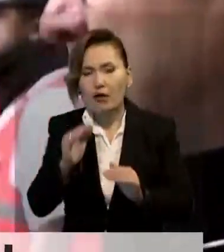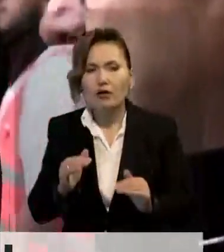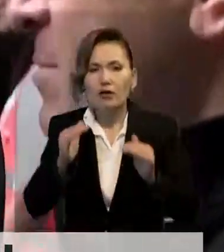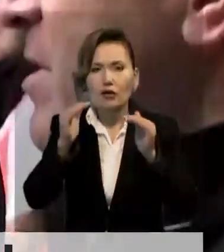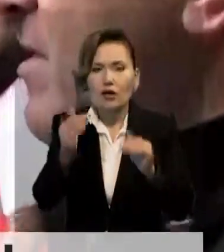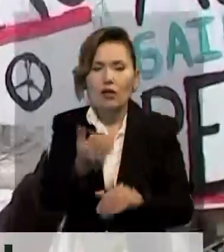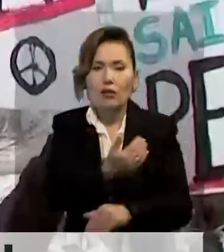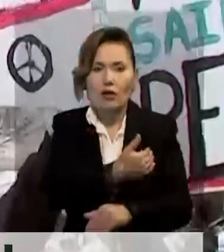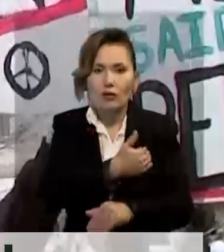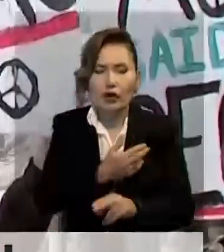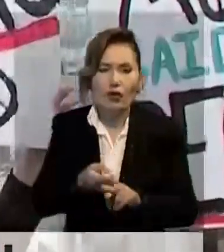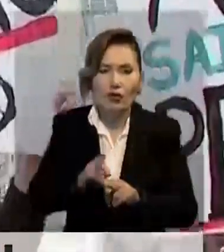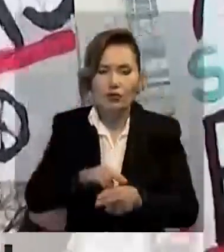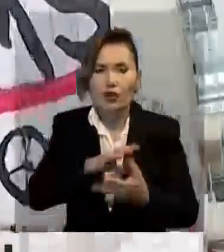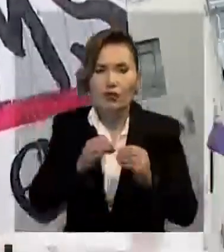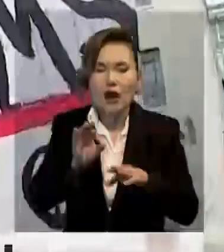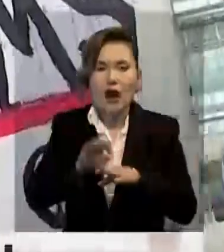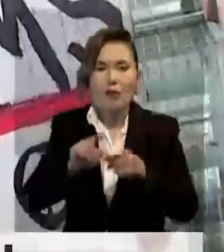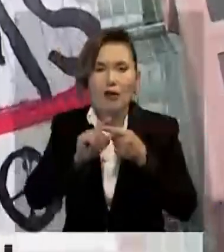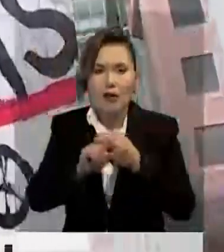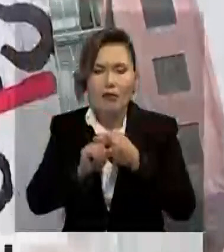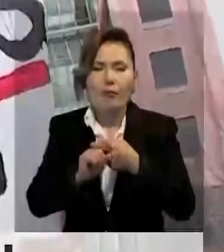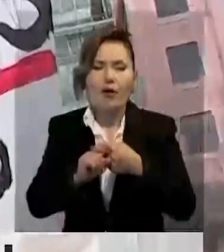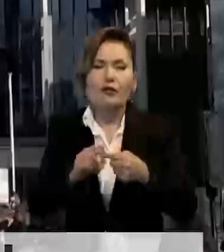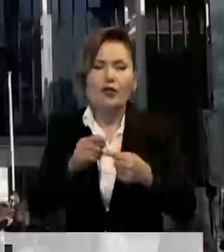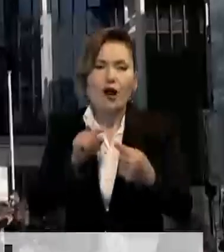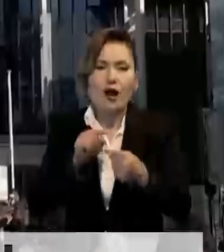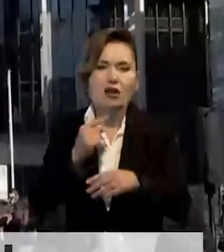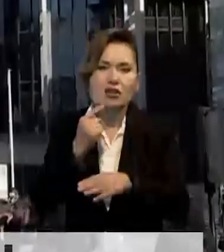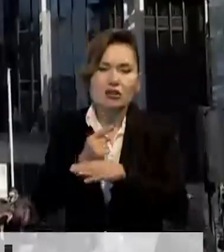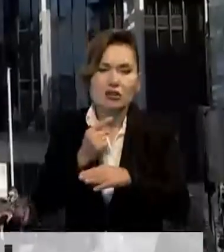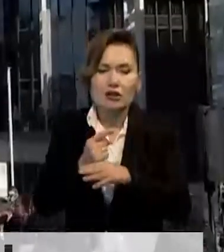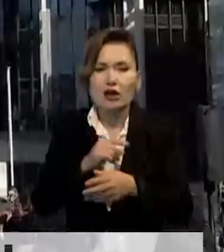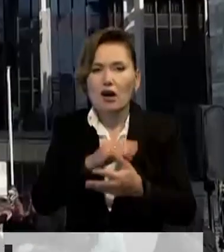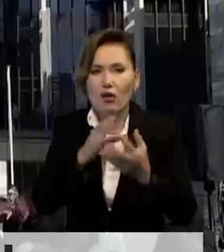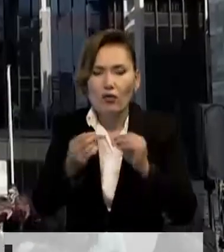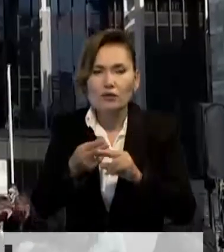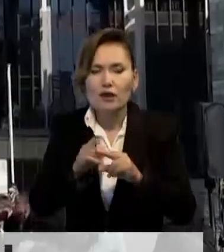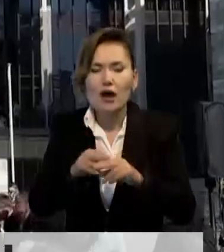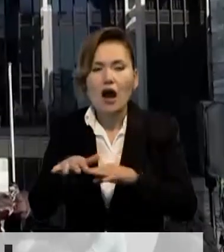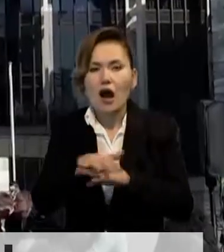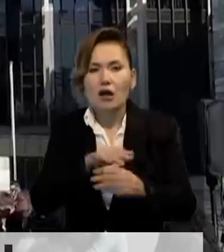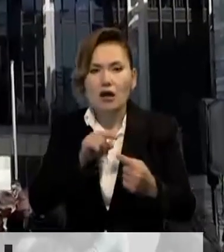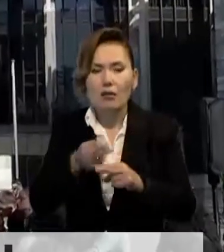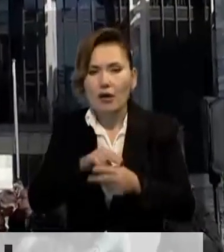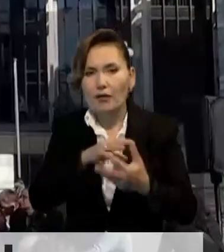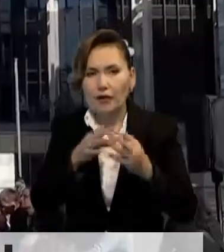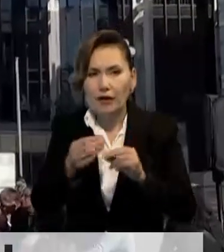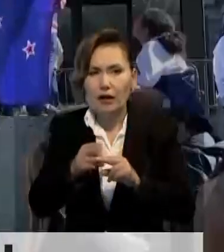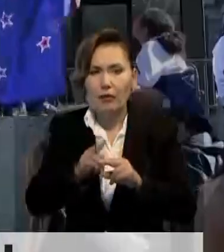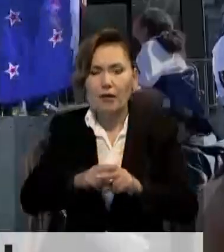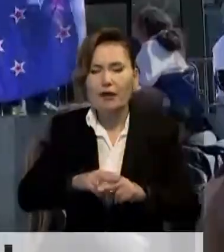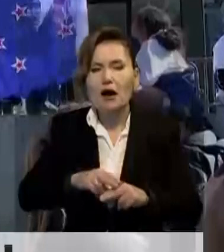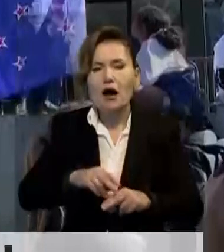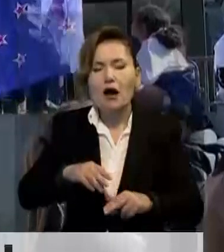экологиялық нормалардың қатаңдауына және коронавирустық шектеулерге қарсы. Бұдан бөлек шерушілер құқық бостандығын сақтауға